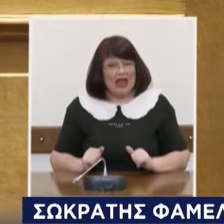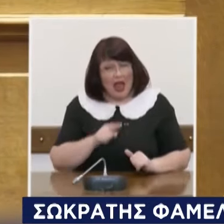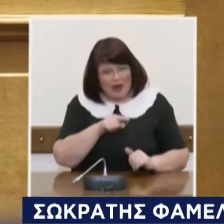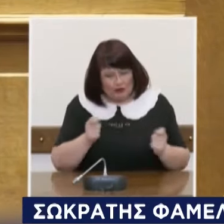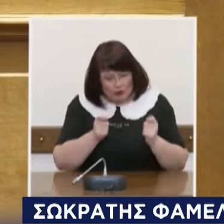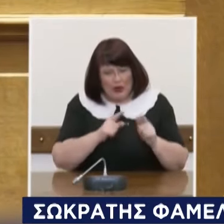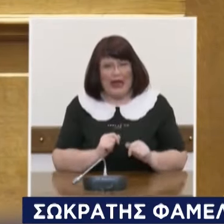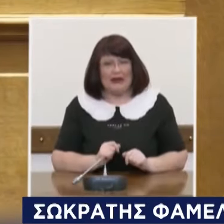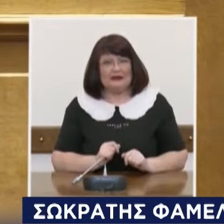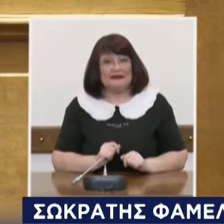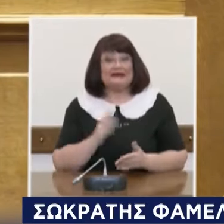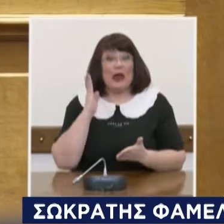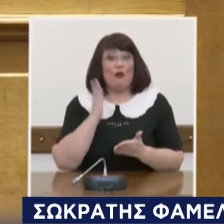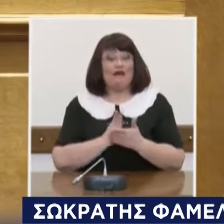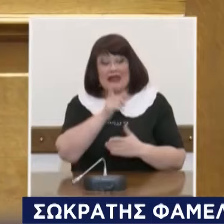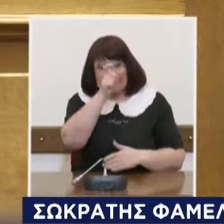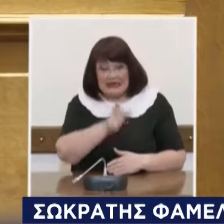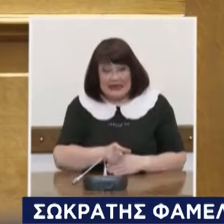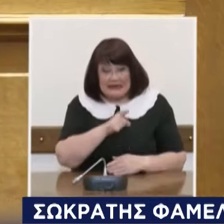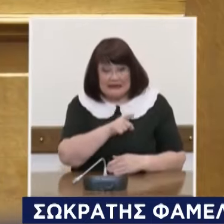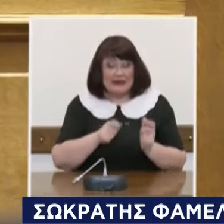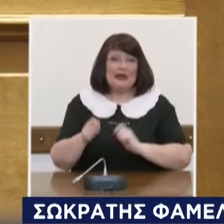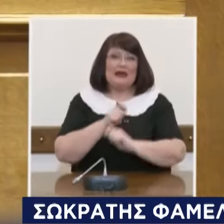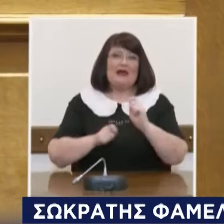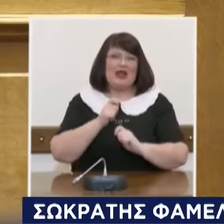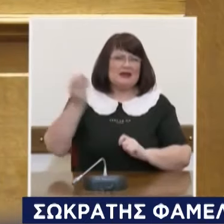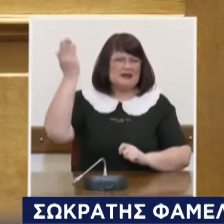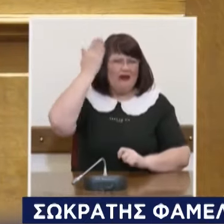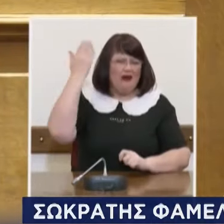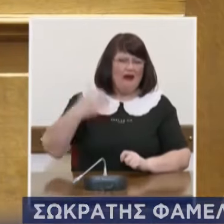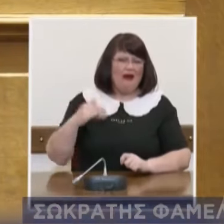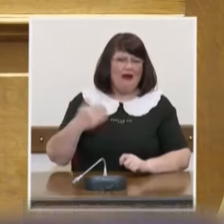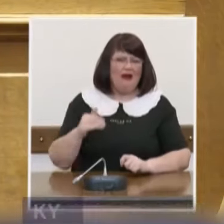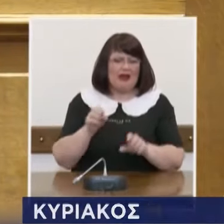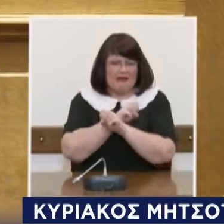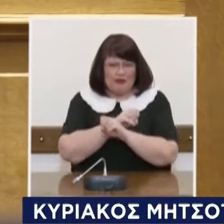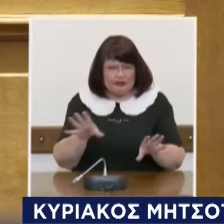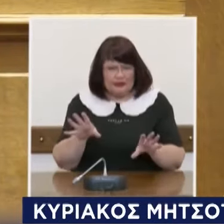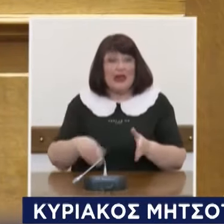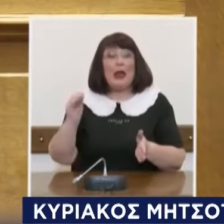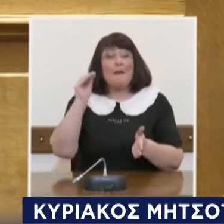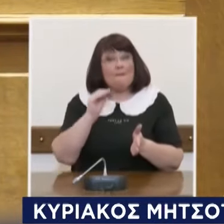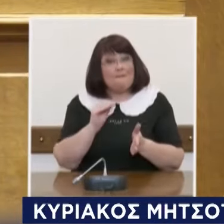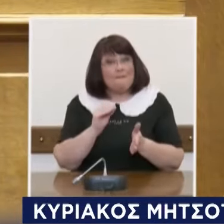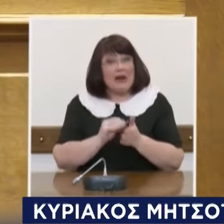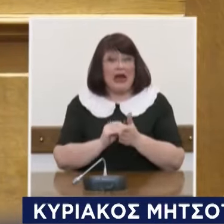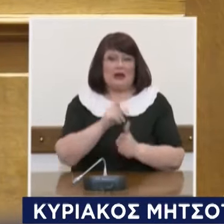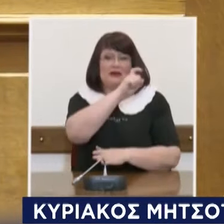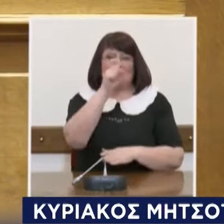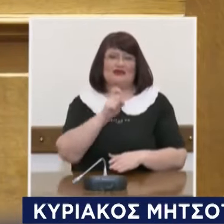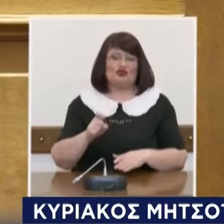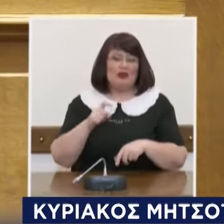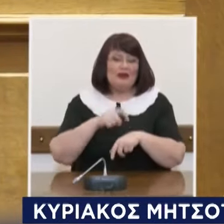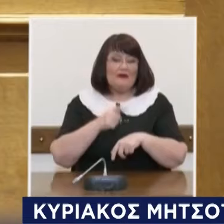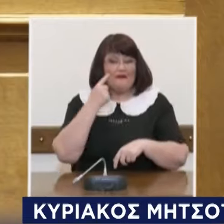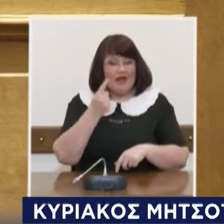έχετε επιλέξει εσείς να δημιουργείτε ακρίβεια, ξαναφέρνει και στην επικαιρότητα και επιβεβαιώνει ότι